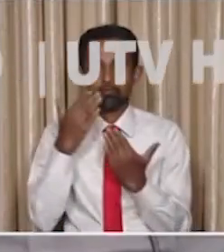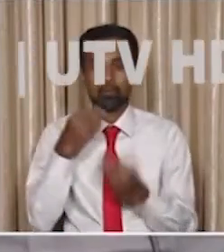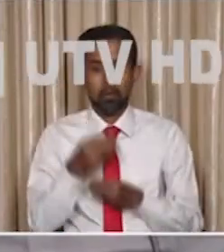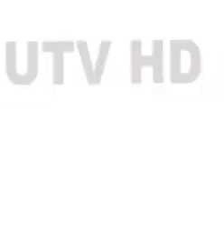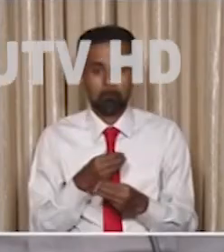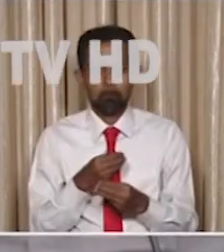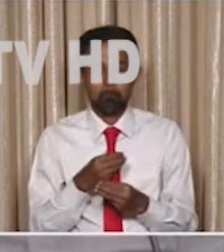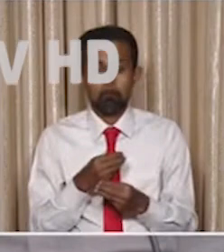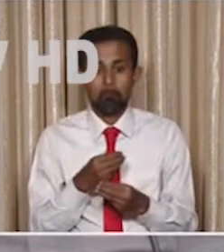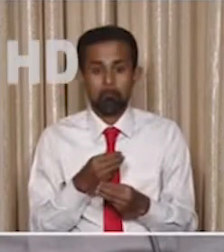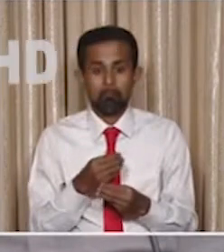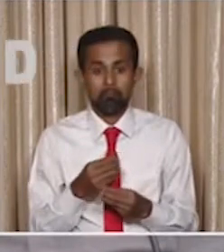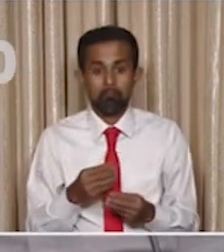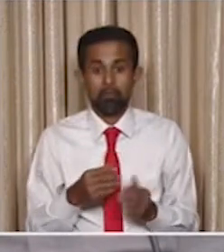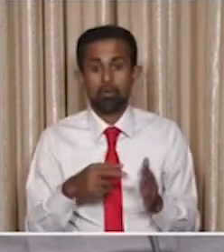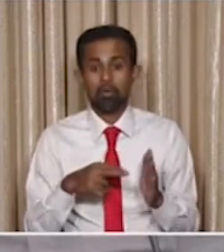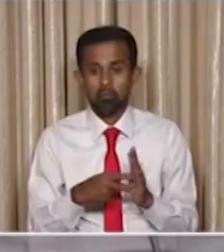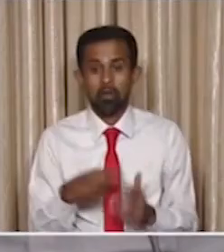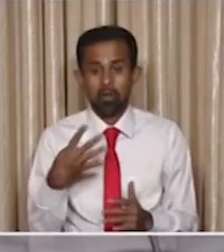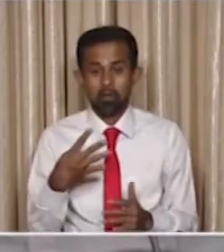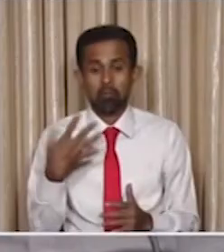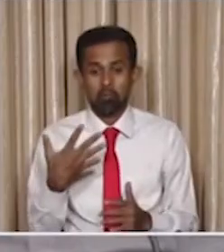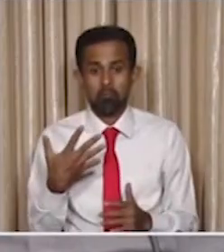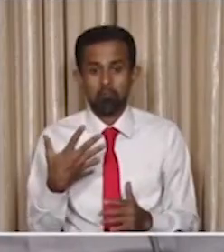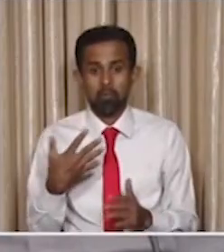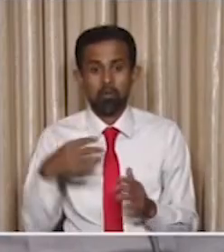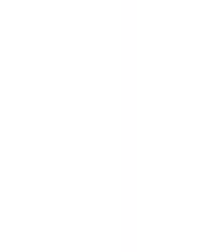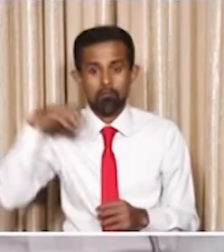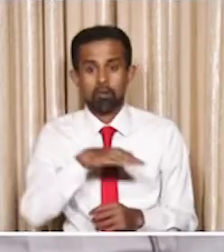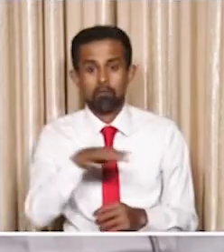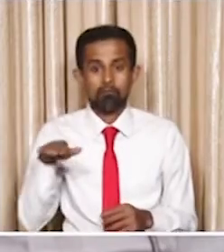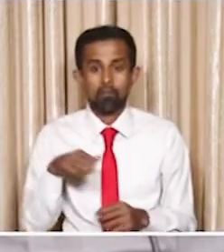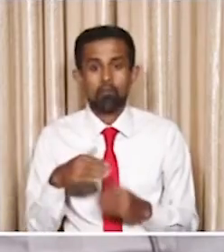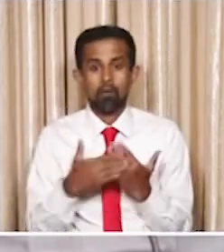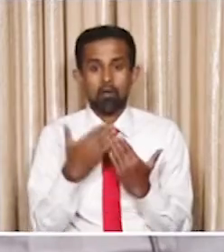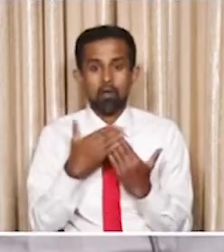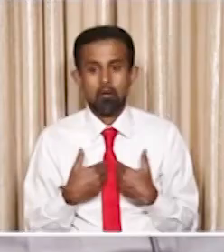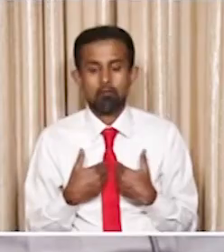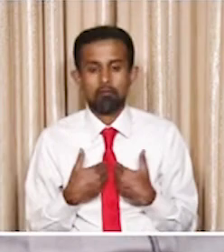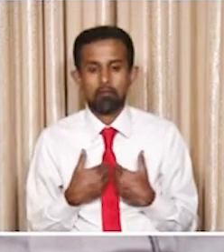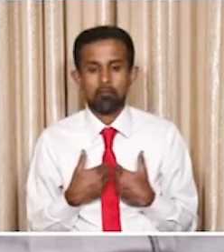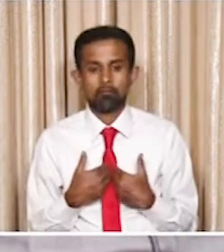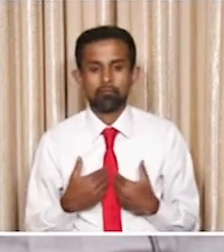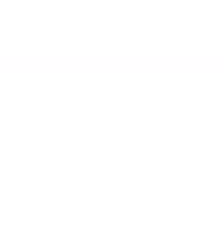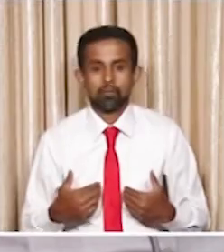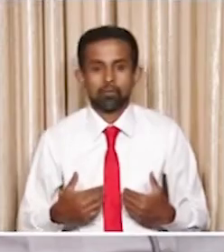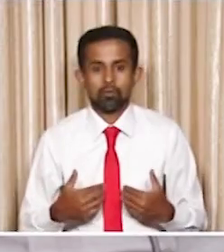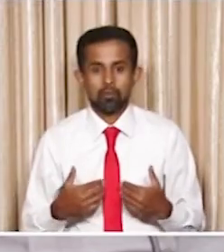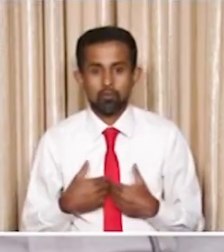ව්‍යාපාරිකෙක් මිනි හයිඩ්‍රෝ පවර් ප්‍රොජෙක්ට්ස් හතරක් පහක් කරපු විශේෂයෙන් විදුලි බල ශාස්ත්‍රයේ ඉදිකිරීම් ශාස්ත්‍රයේ හිටපු කෙනෙක් අපි මේ මේ